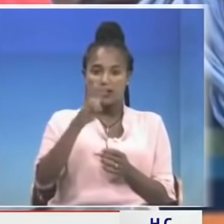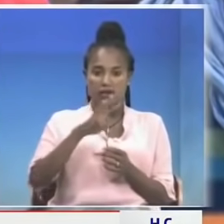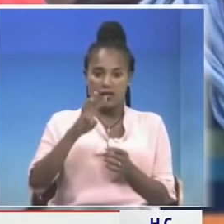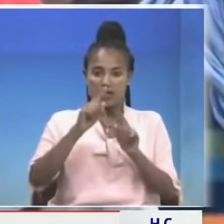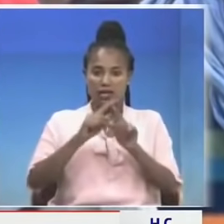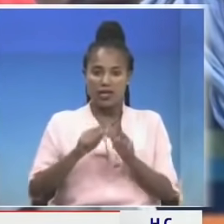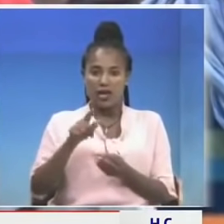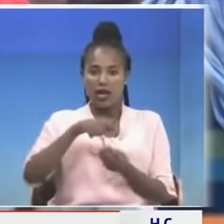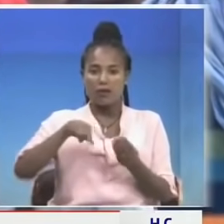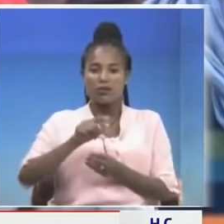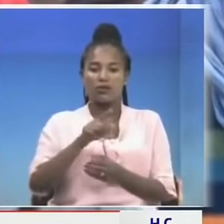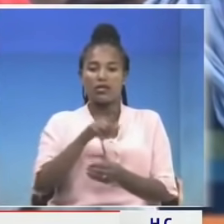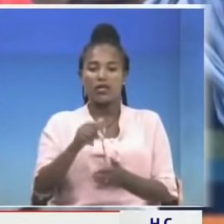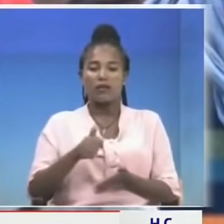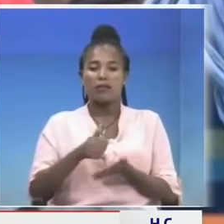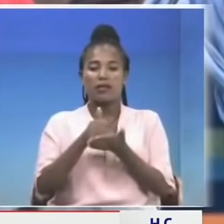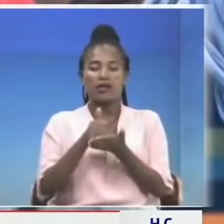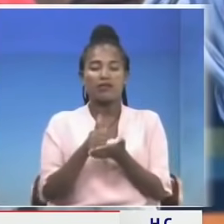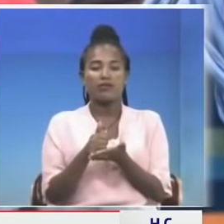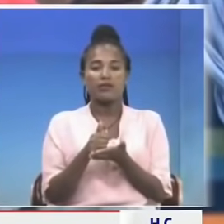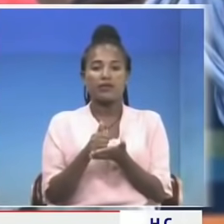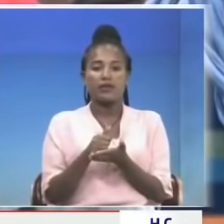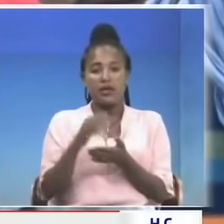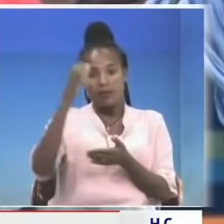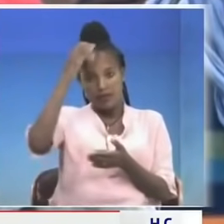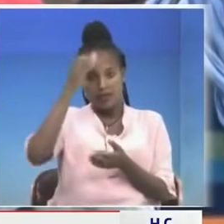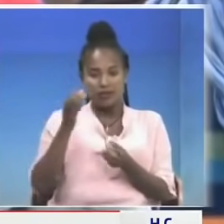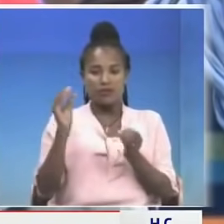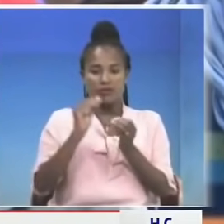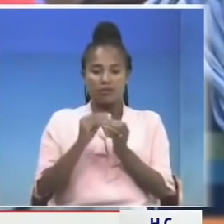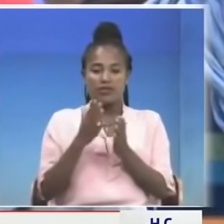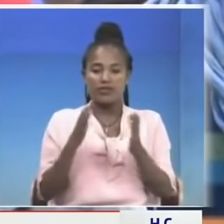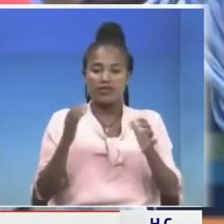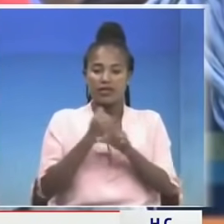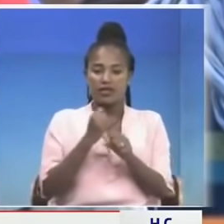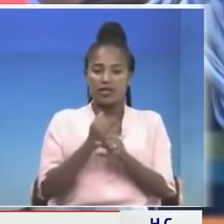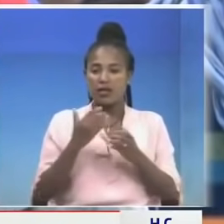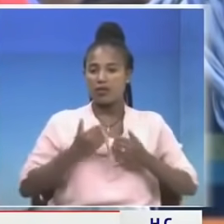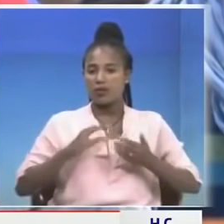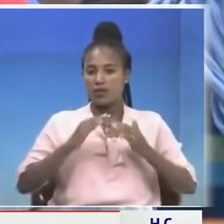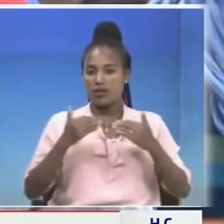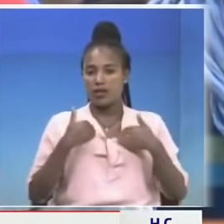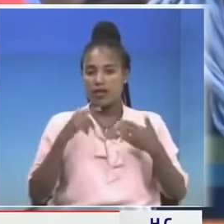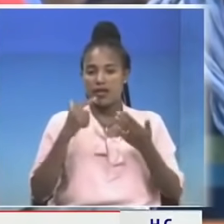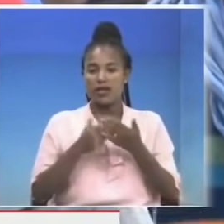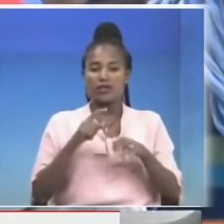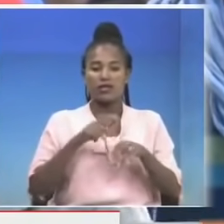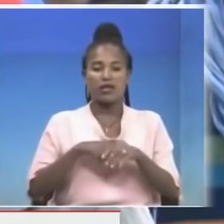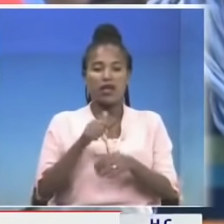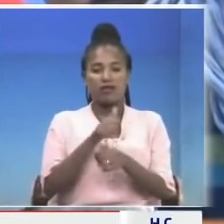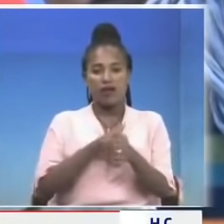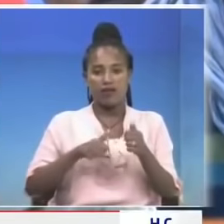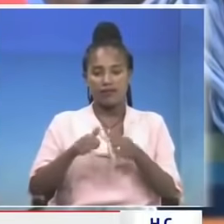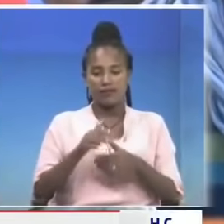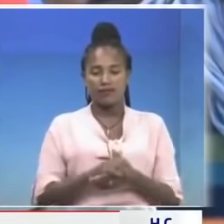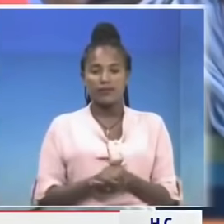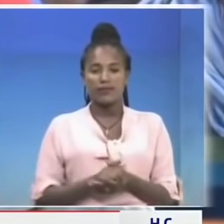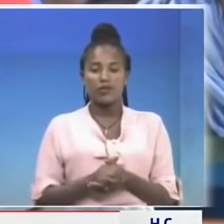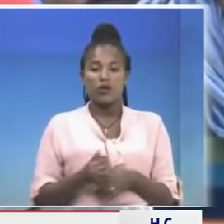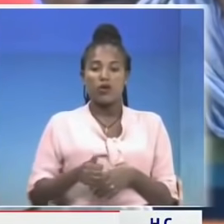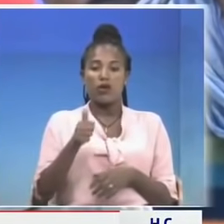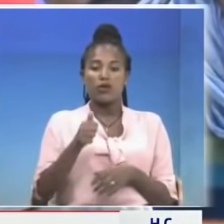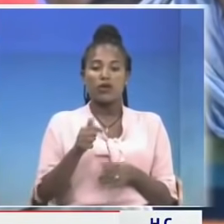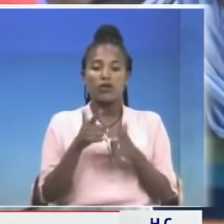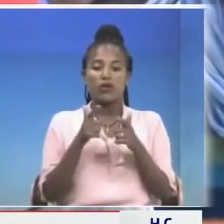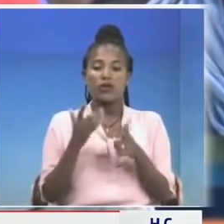ከተለያየ አካባቢዎች እናንተን ለመደገፍ መንግስትም ጭምር ሰፊ ስራ እየተሰራ ያለበት ሁኔታ ነው ያለው። ይሄ ጊዜ ያልፋል። እንግዲህ ዋናውና